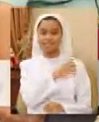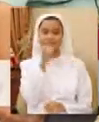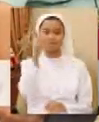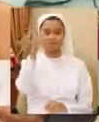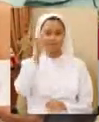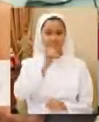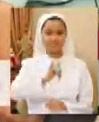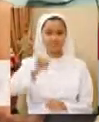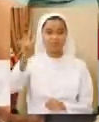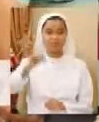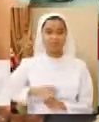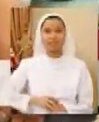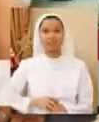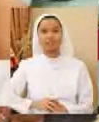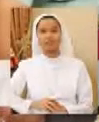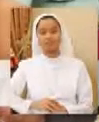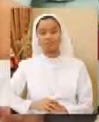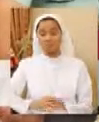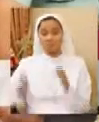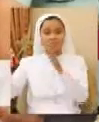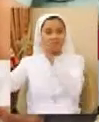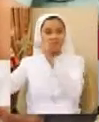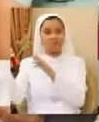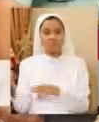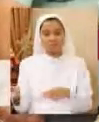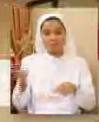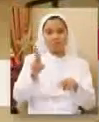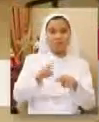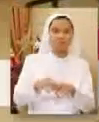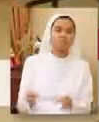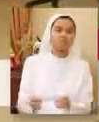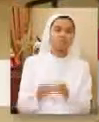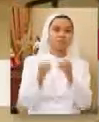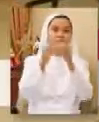sana magkaroon doon na madagdagan pa kayo, Sister.